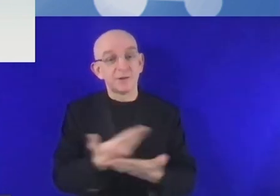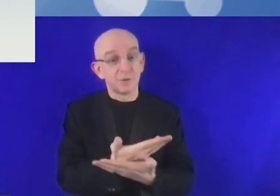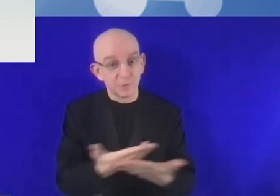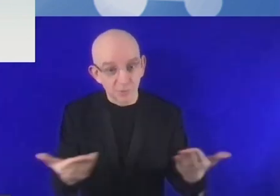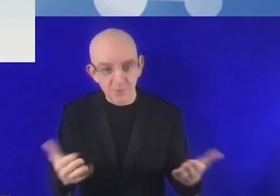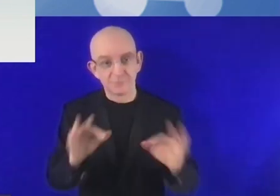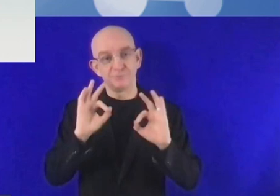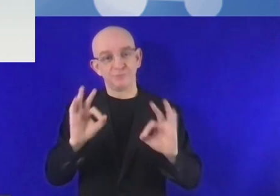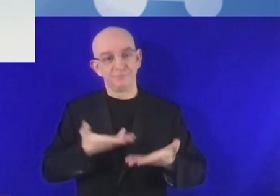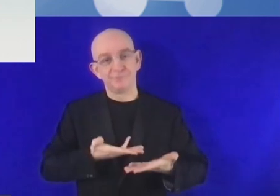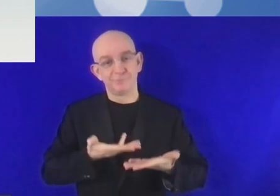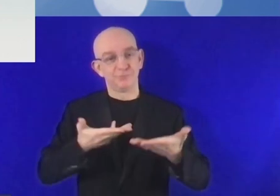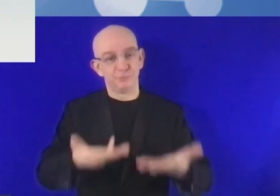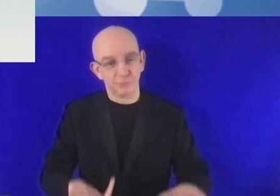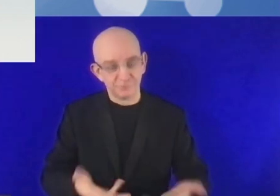o wypowiedź.